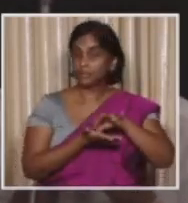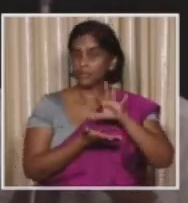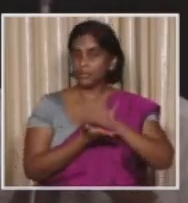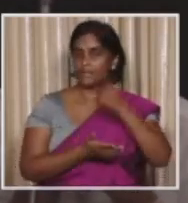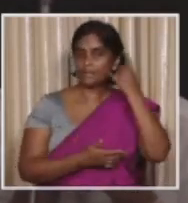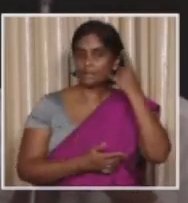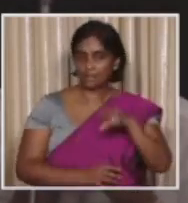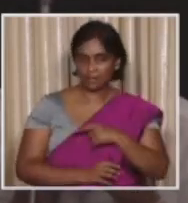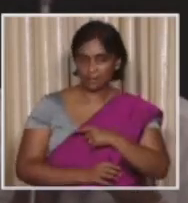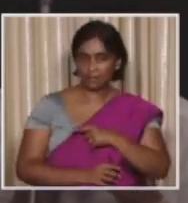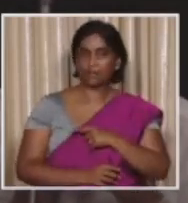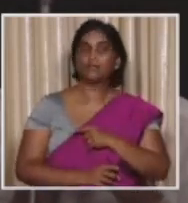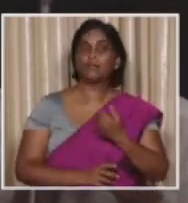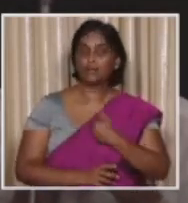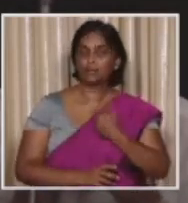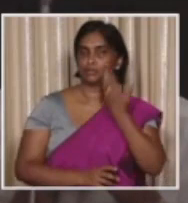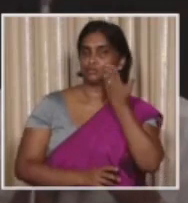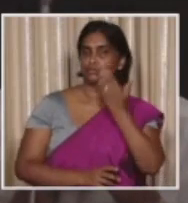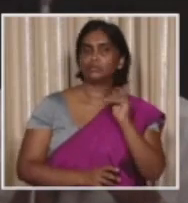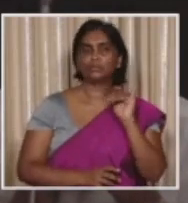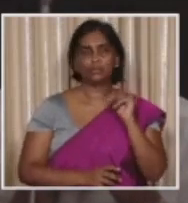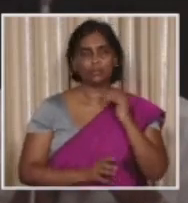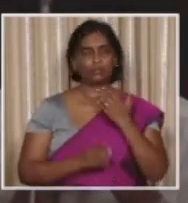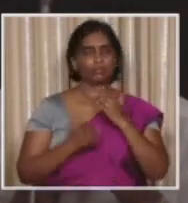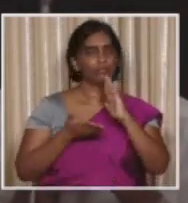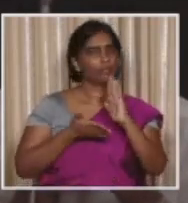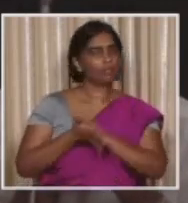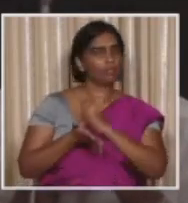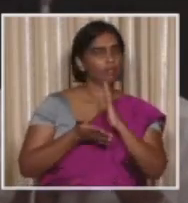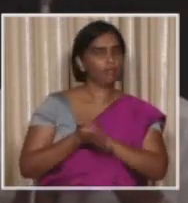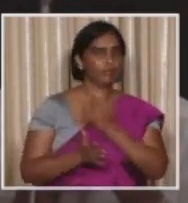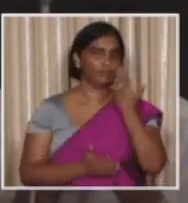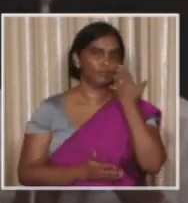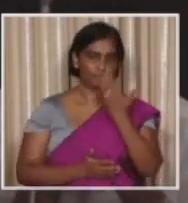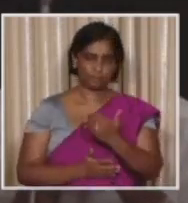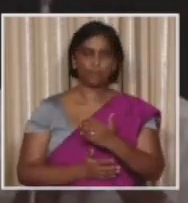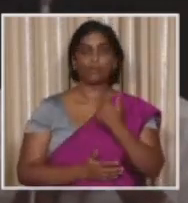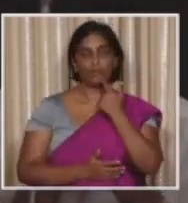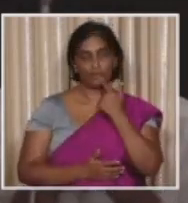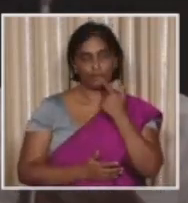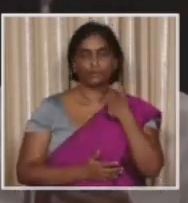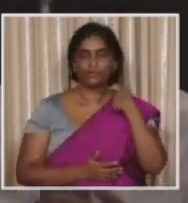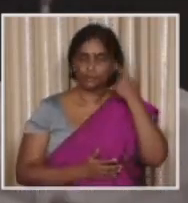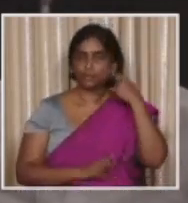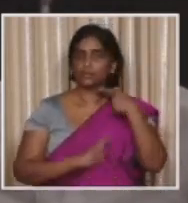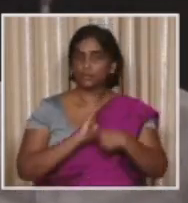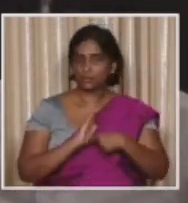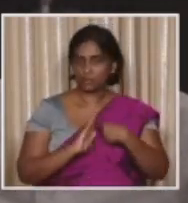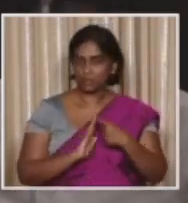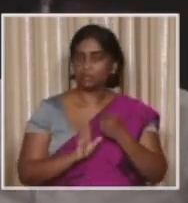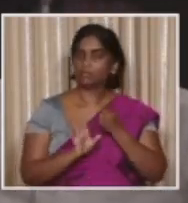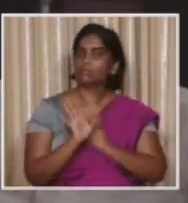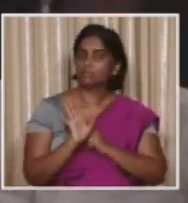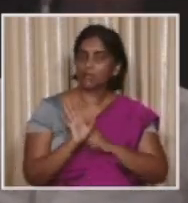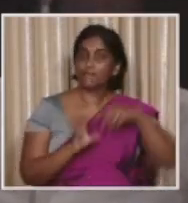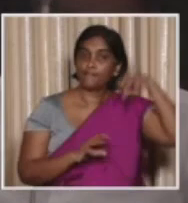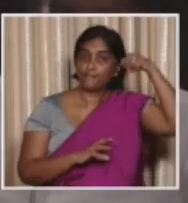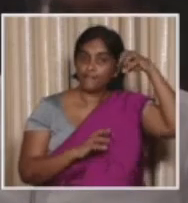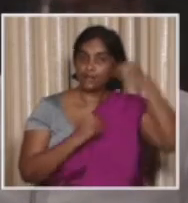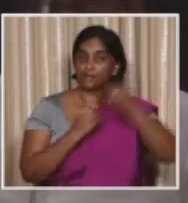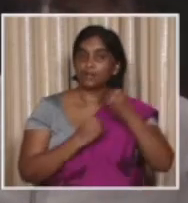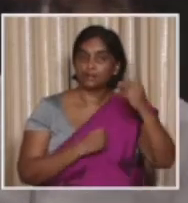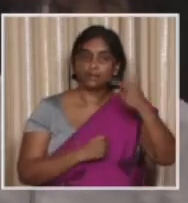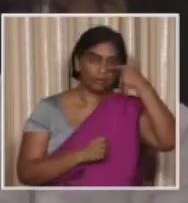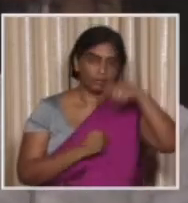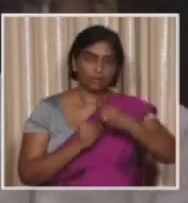නිසා අපිට පේනවා යම්කිසි සහනයක් ලැබෙනවා කියලා. ඔව්, අපි දන්නවා මේ රටේ අකණ්ඩව විදුලිය ලබා දෙන්න,